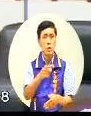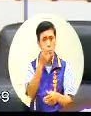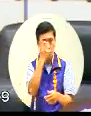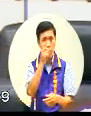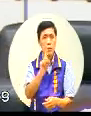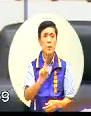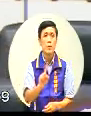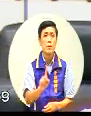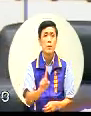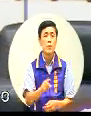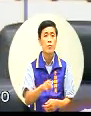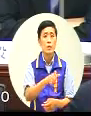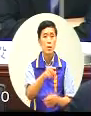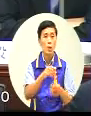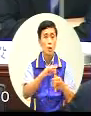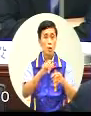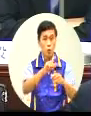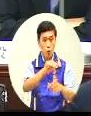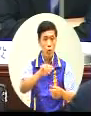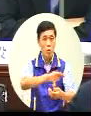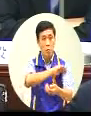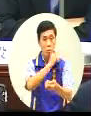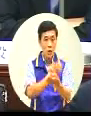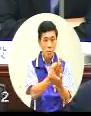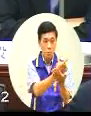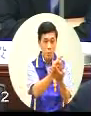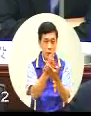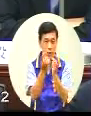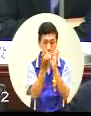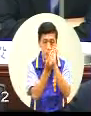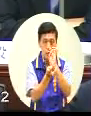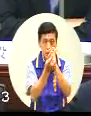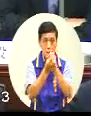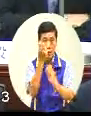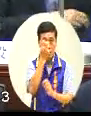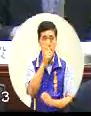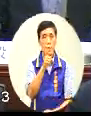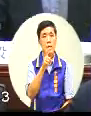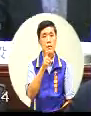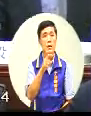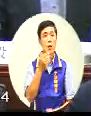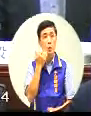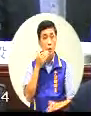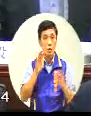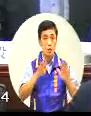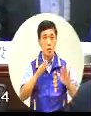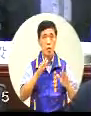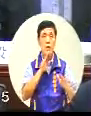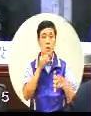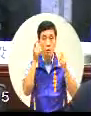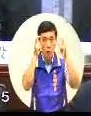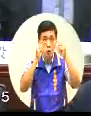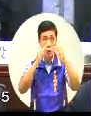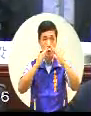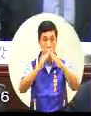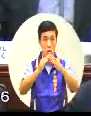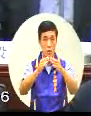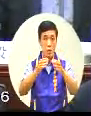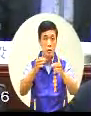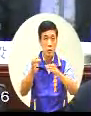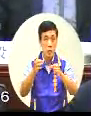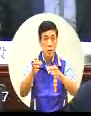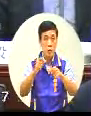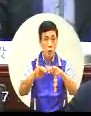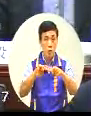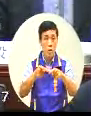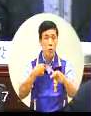当然你那么多没法度说全部都检查嘛，所以我们才说今天如果是我高雄市的厂商我就查源头嘛，那如果